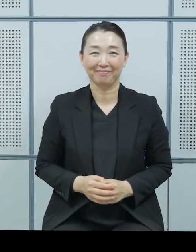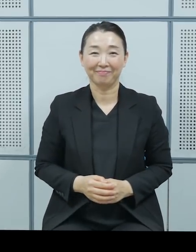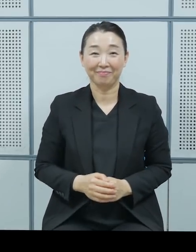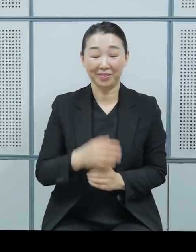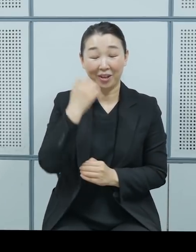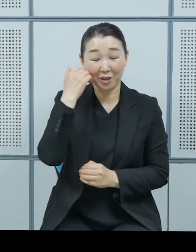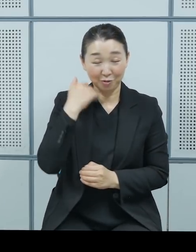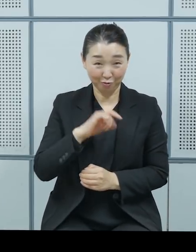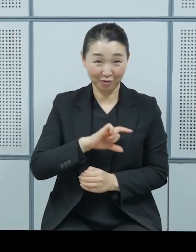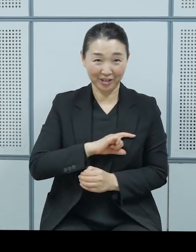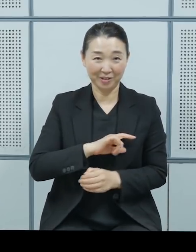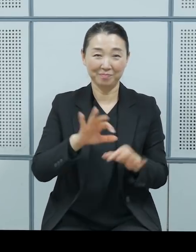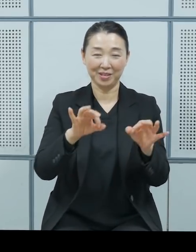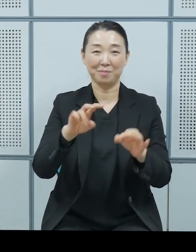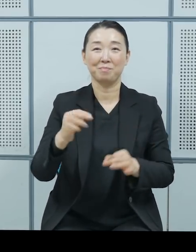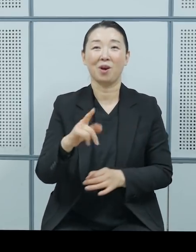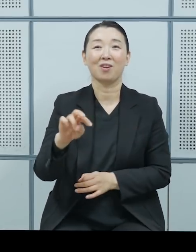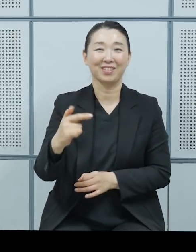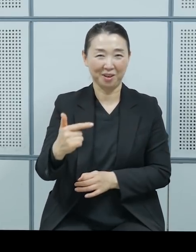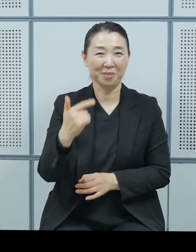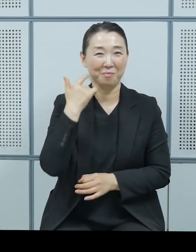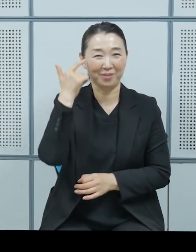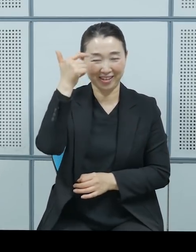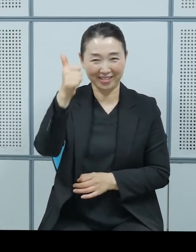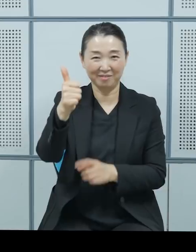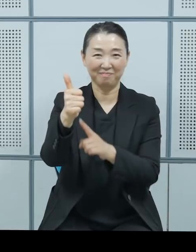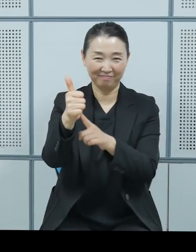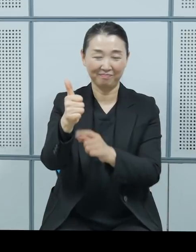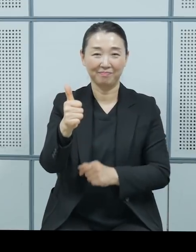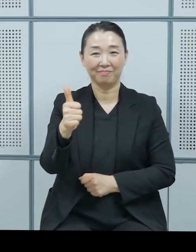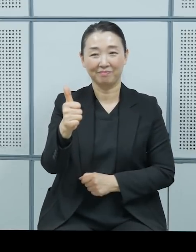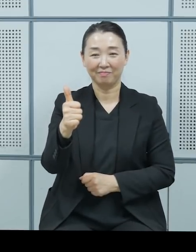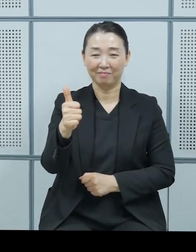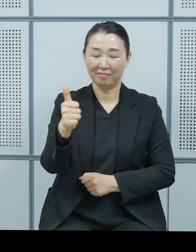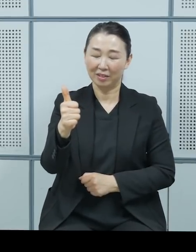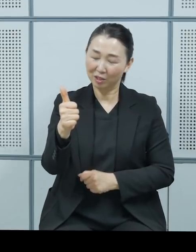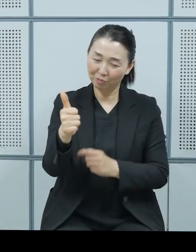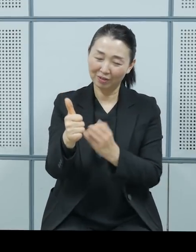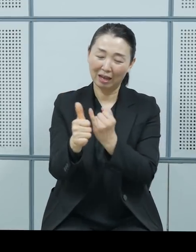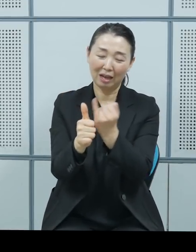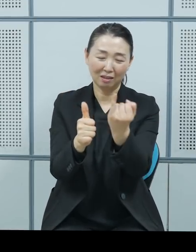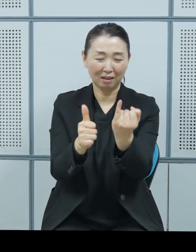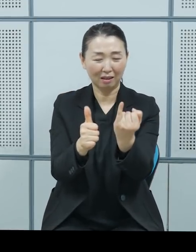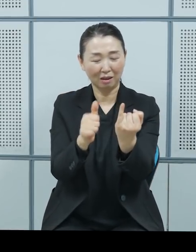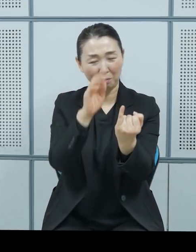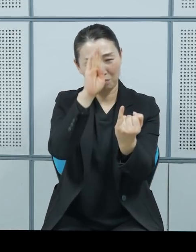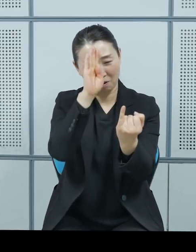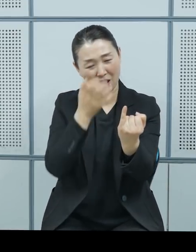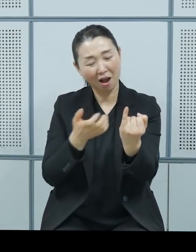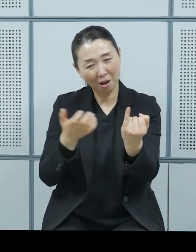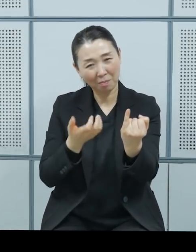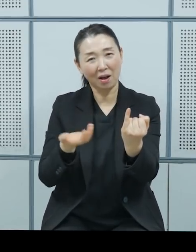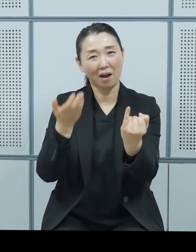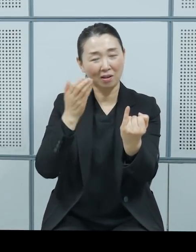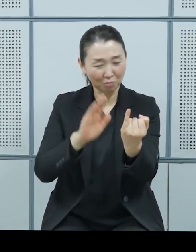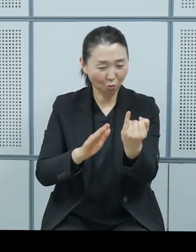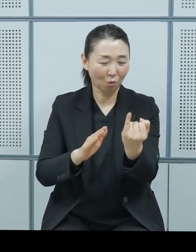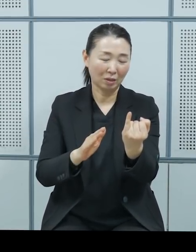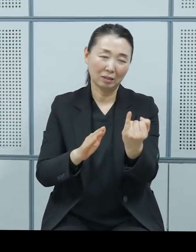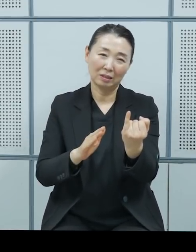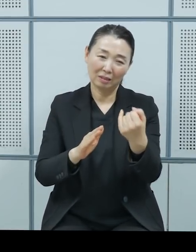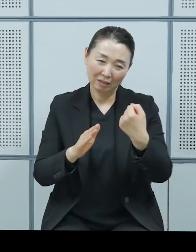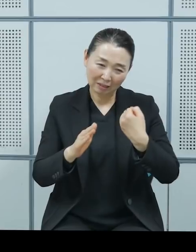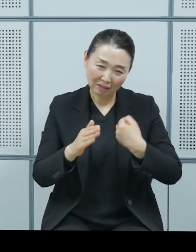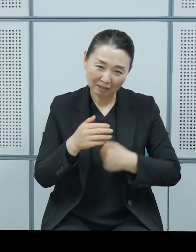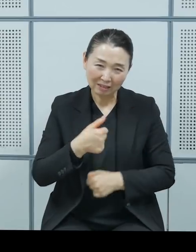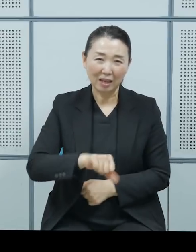바로 김병연 목사님이신데요. 이분이 아픈 아내를 오랫동안 간병하시면서 세 자녀를 홀로 키우신